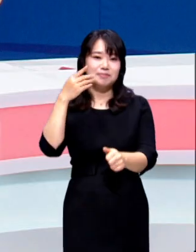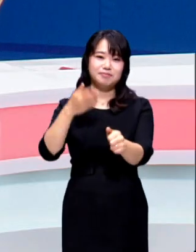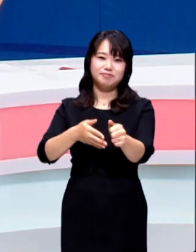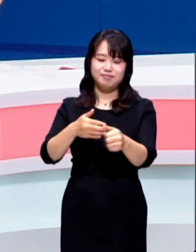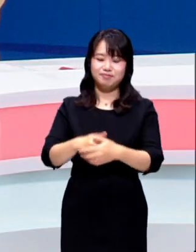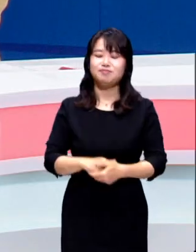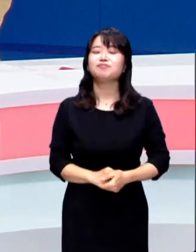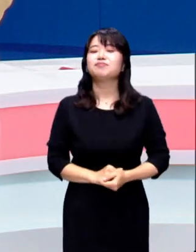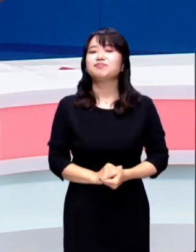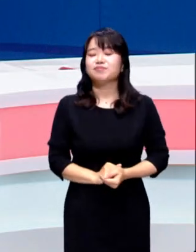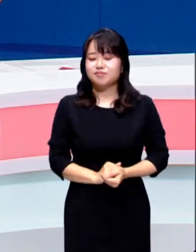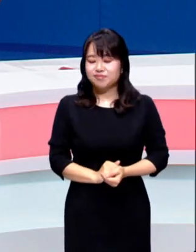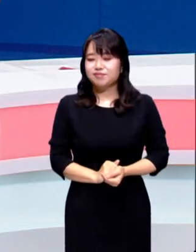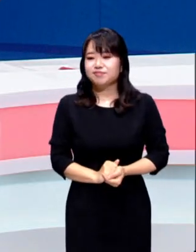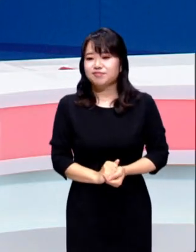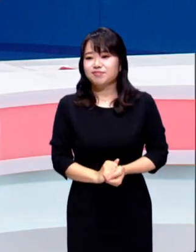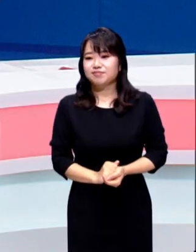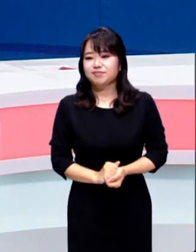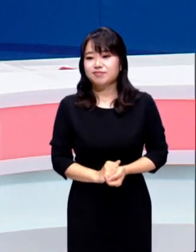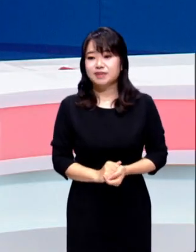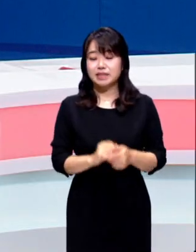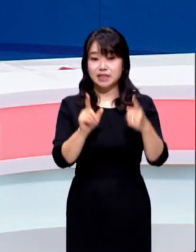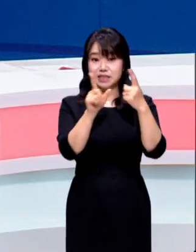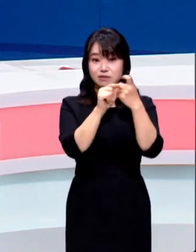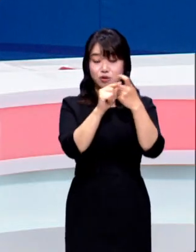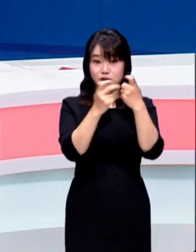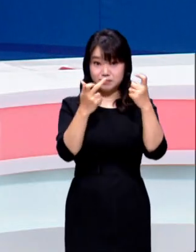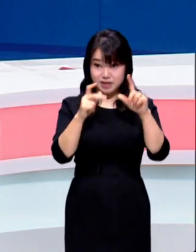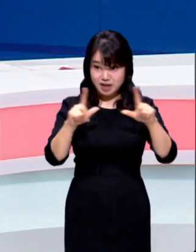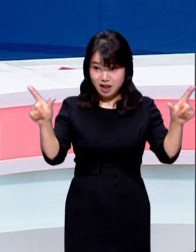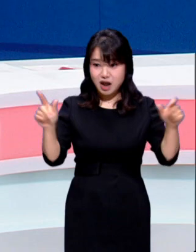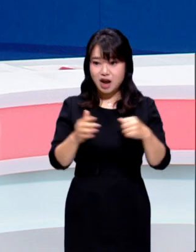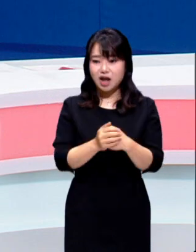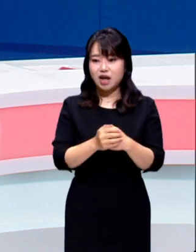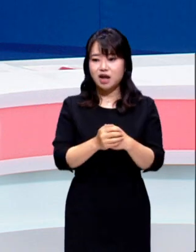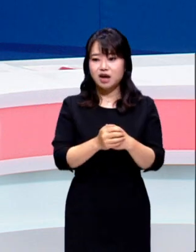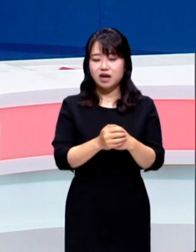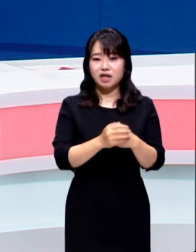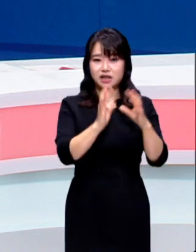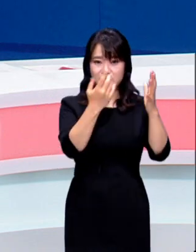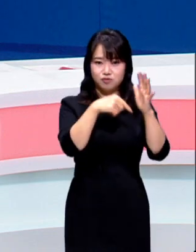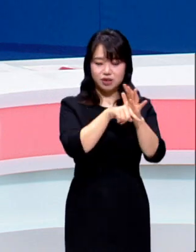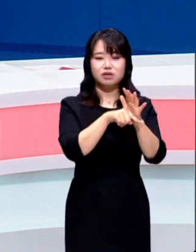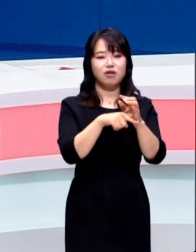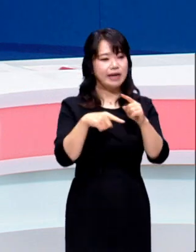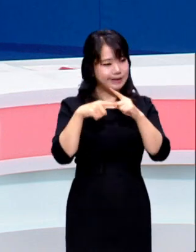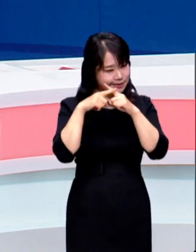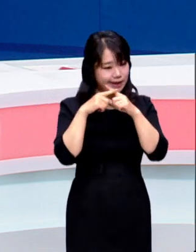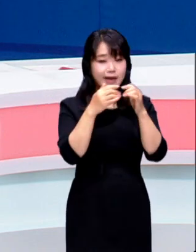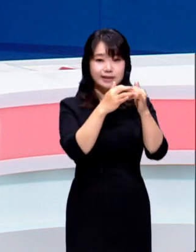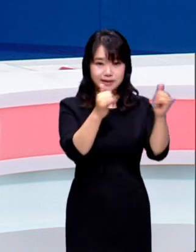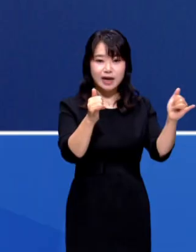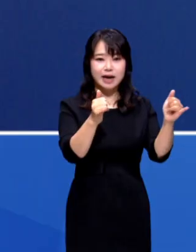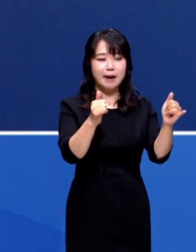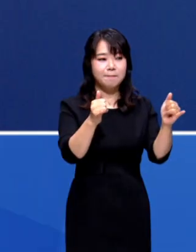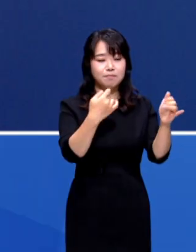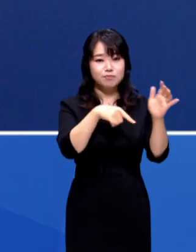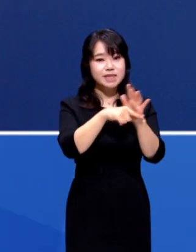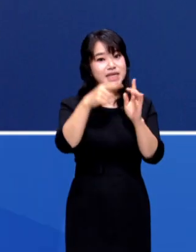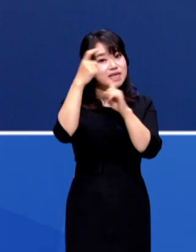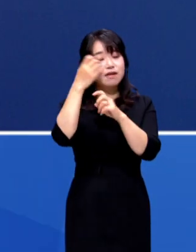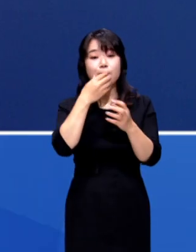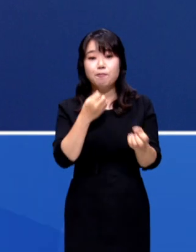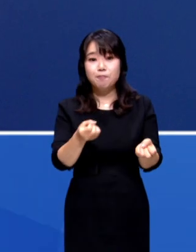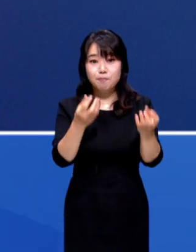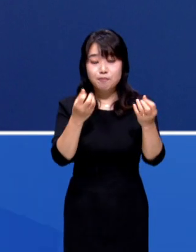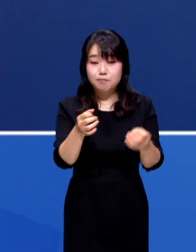네. 그런 의미에 더해서 또 17일 당일날 또 정부에서 또 순국선열 기념행사를 또 진행을 하고 있습니다. 뭐 작년에도